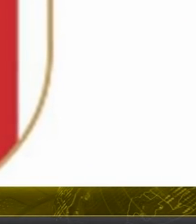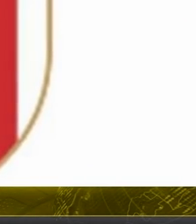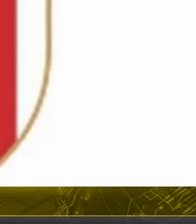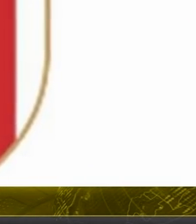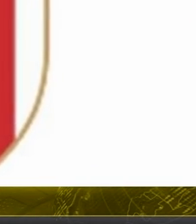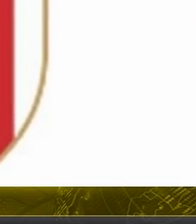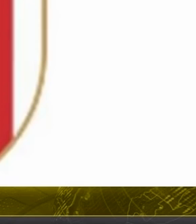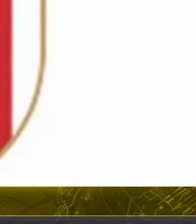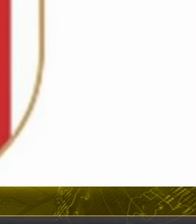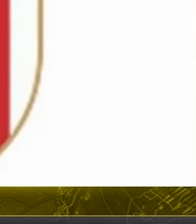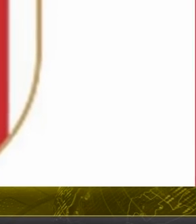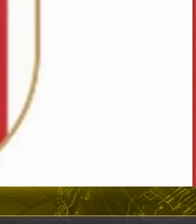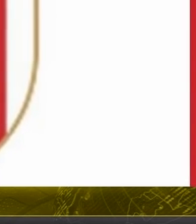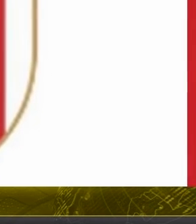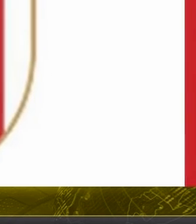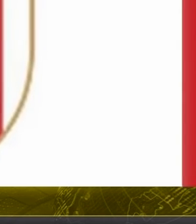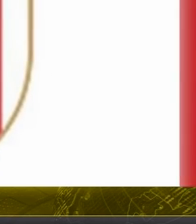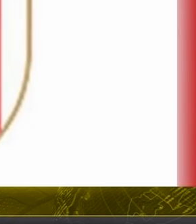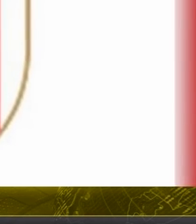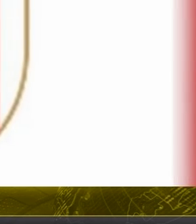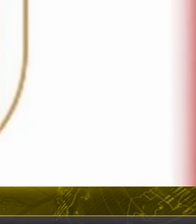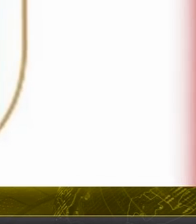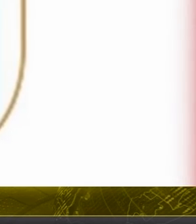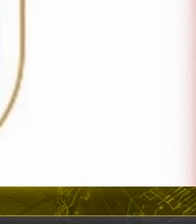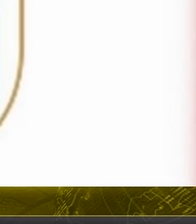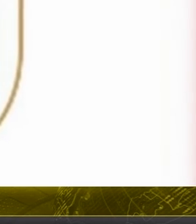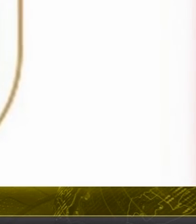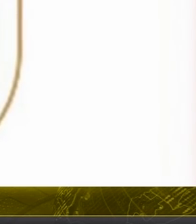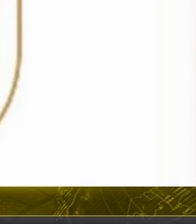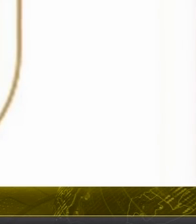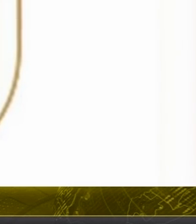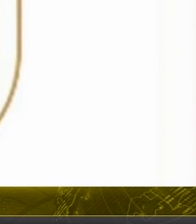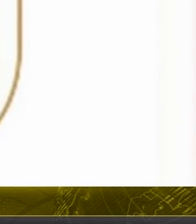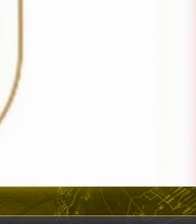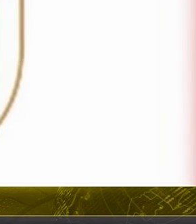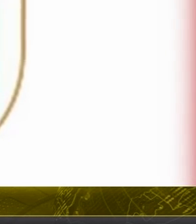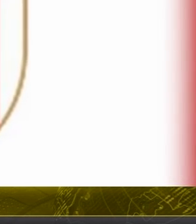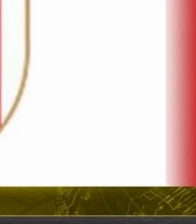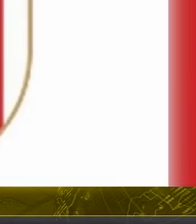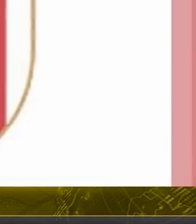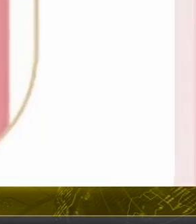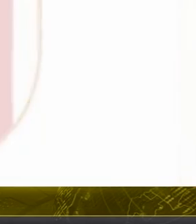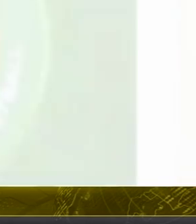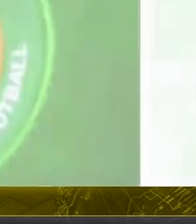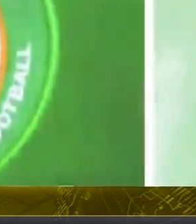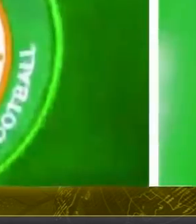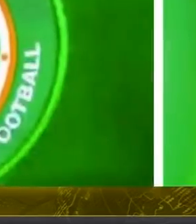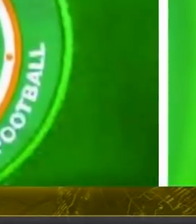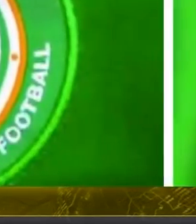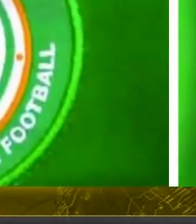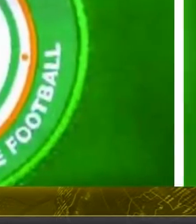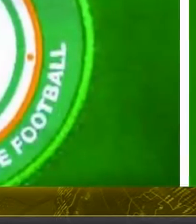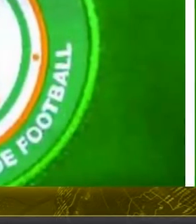لایبرا برکنافاسون لیگن کم زقارت از فلت انتخنا اما تاریت او تات او آفریقا مسی ایچه پیسل دلت نیجر و انت مسیر سرگم تو